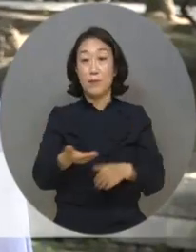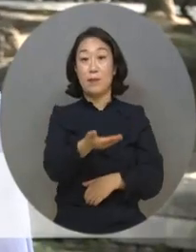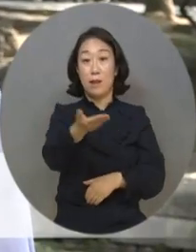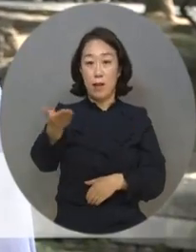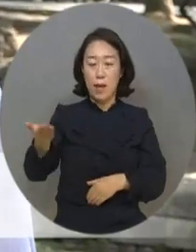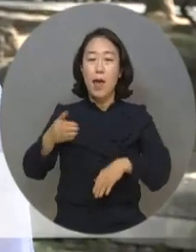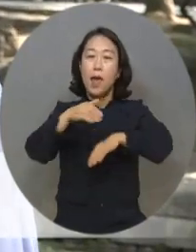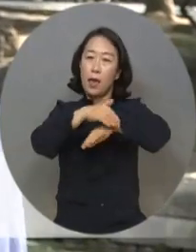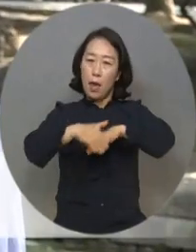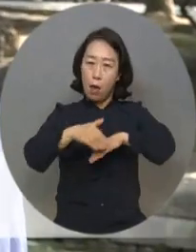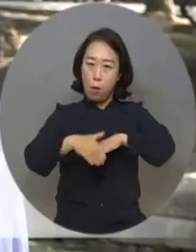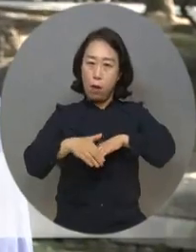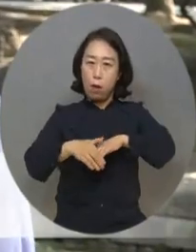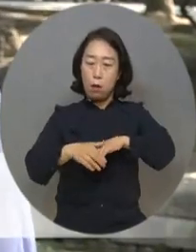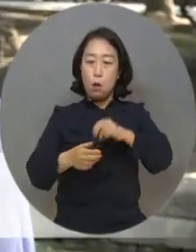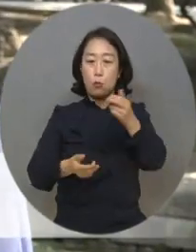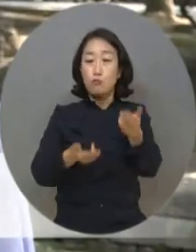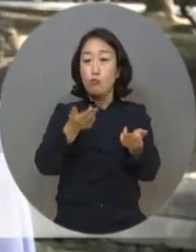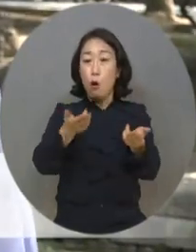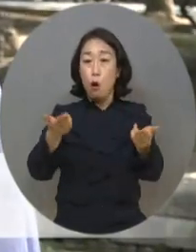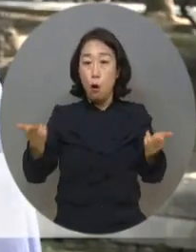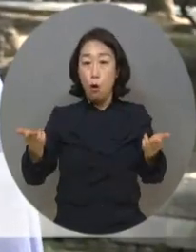프로젝트를 하고 있는데 누워서니까